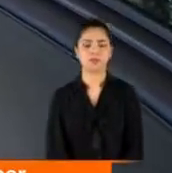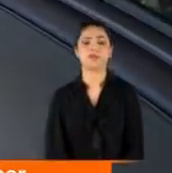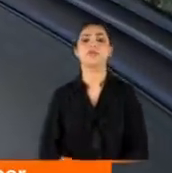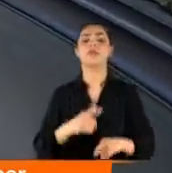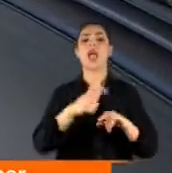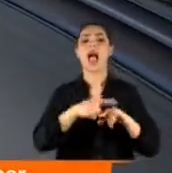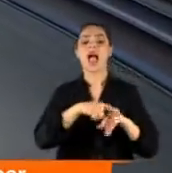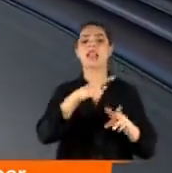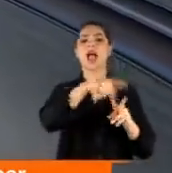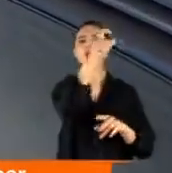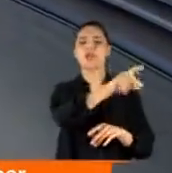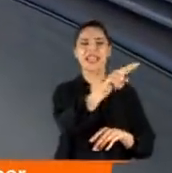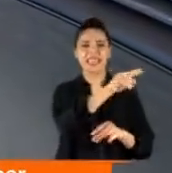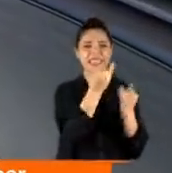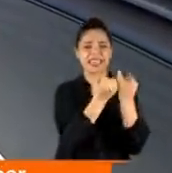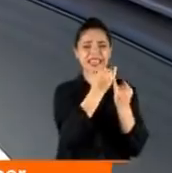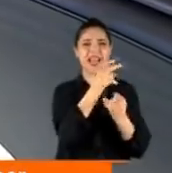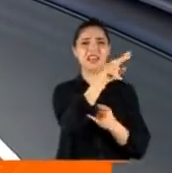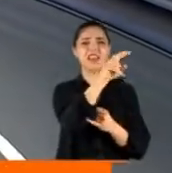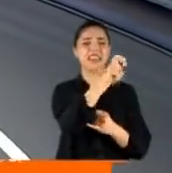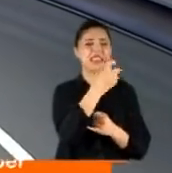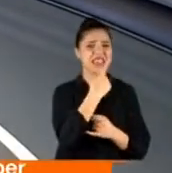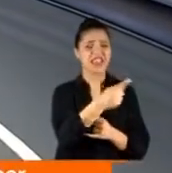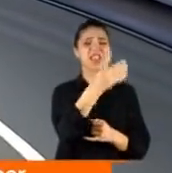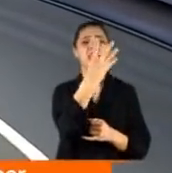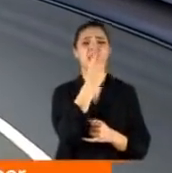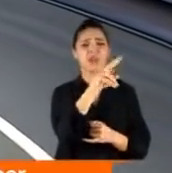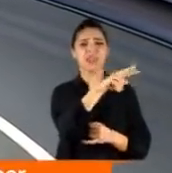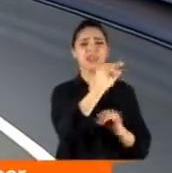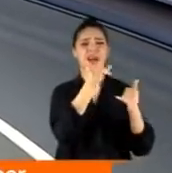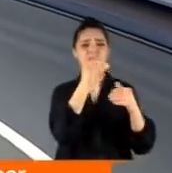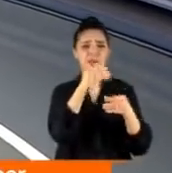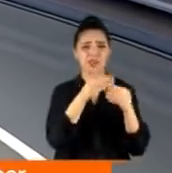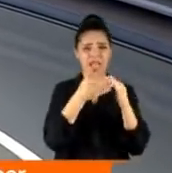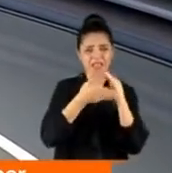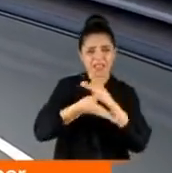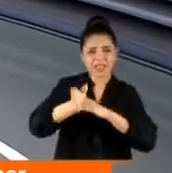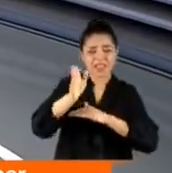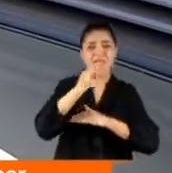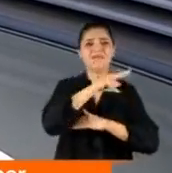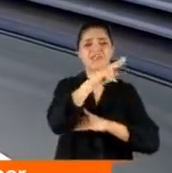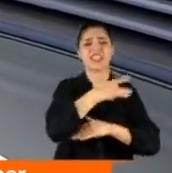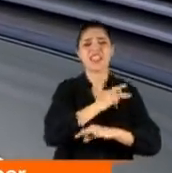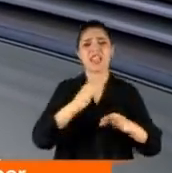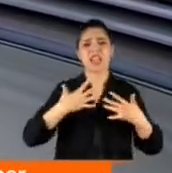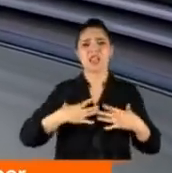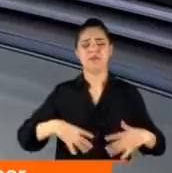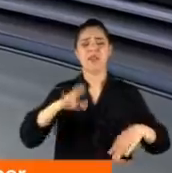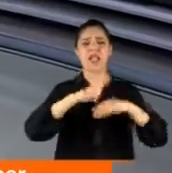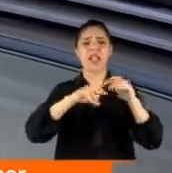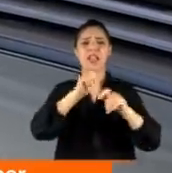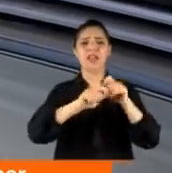Hasan ve Hüseyin kardeşler, biri 8, diğeri daha 4 yaşındaydı. Oyun oynamak için evden çıkmıştı iki kardeş. Cansız bedenleri bir